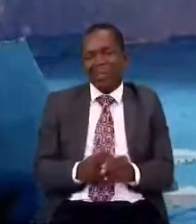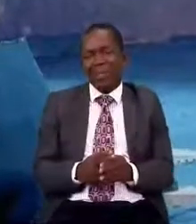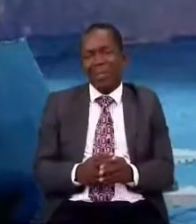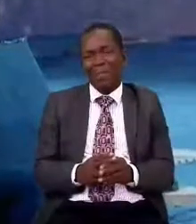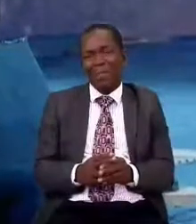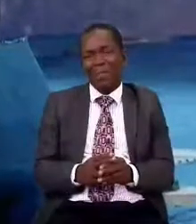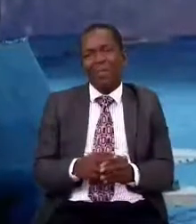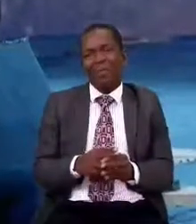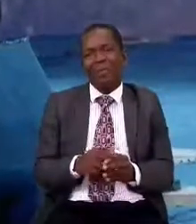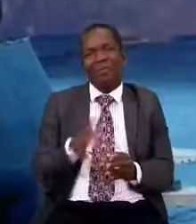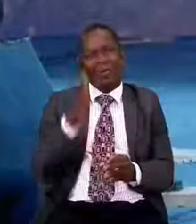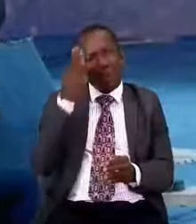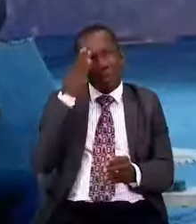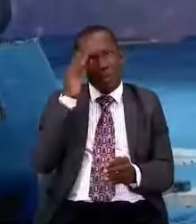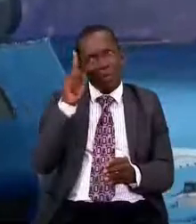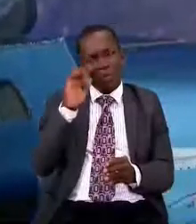je suis